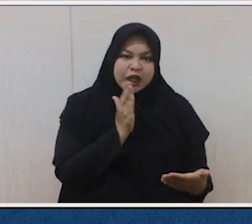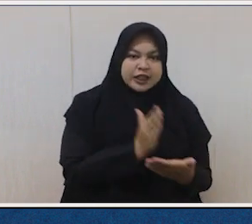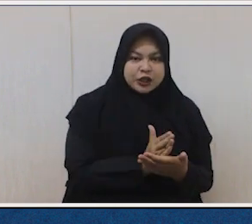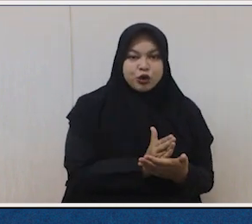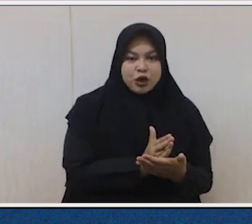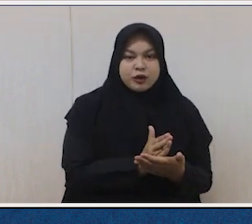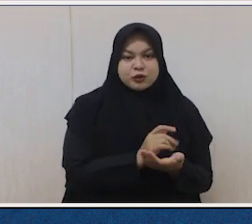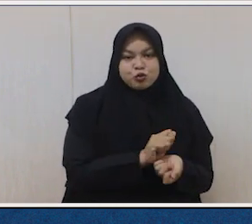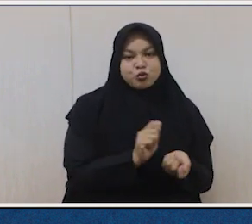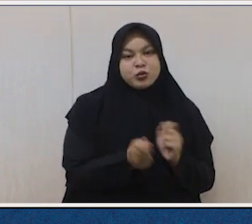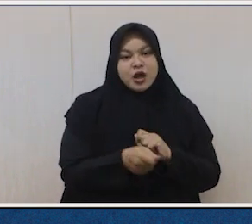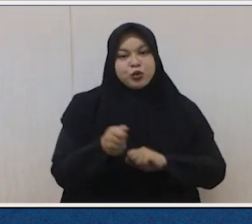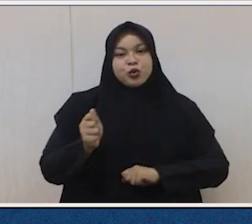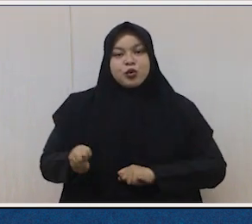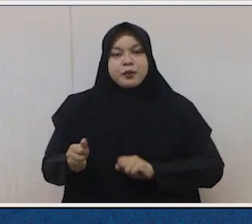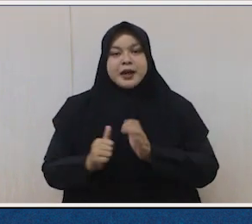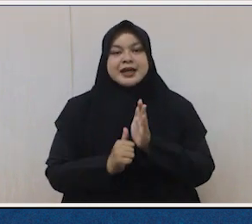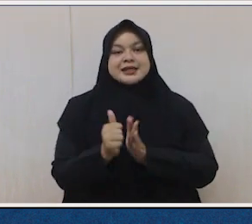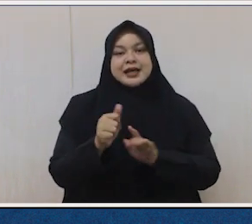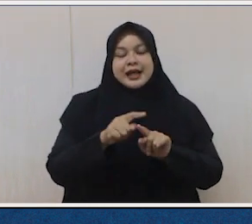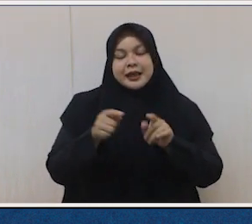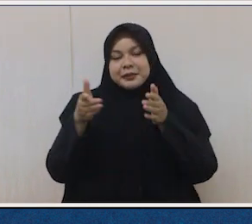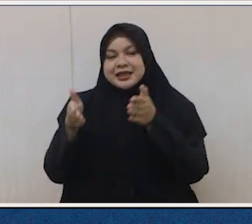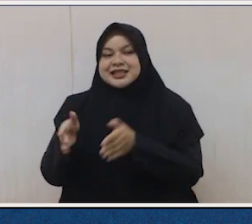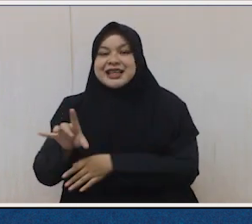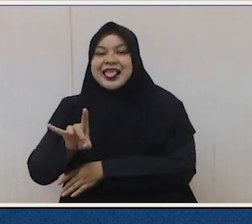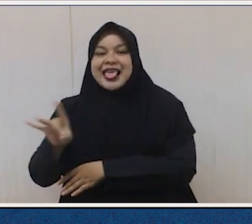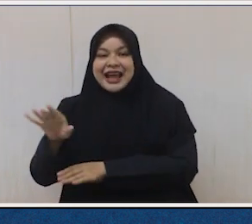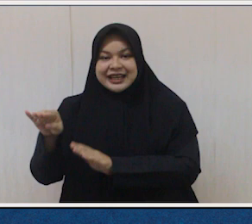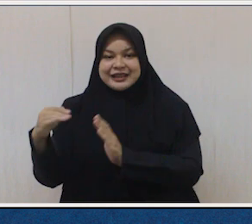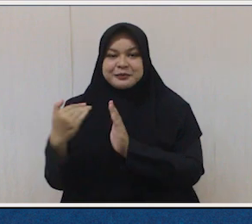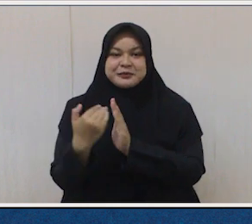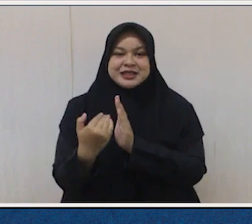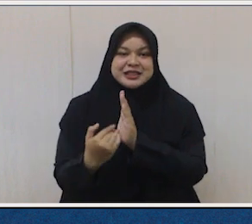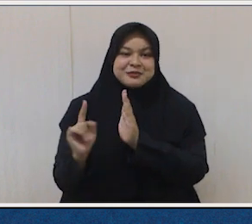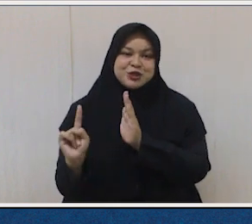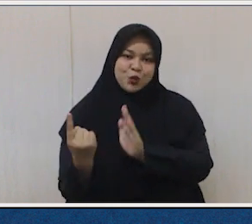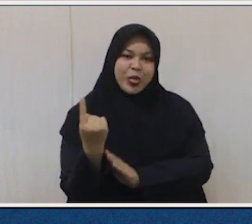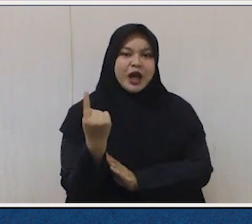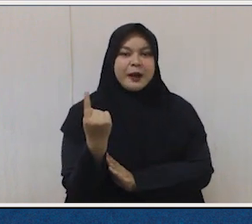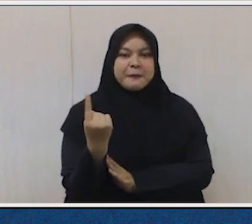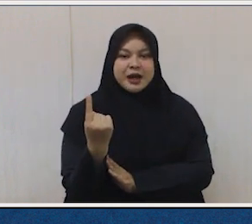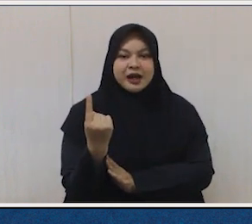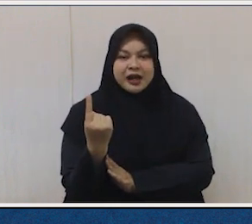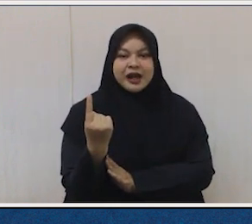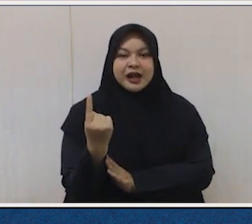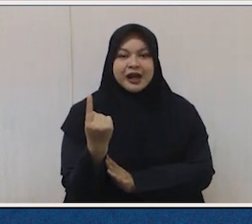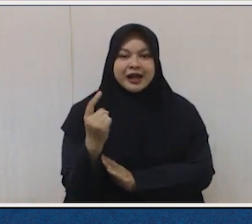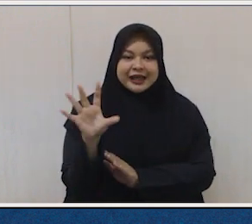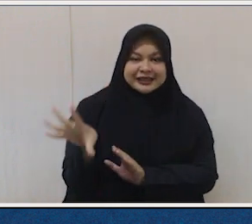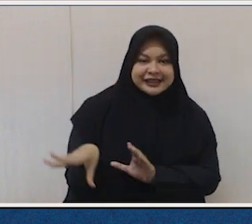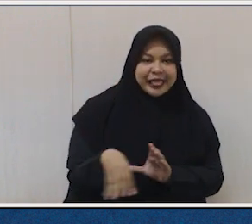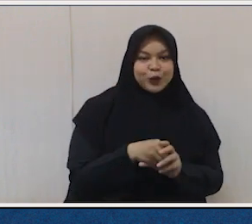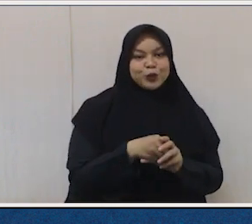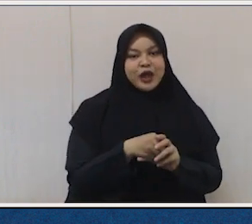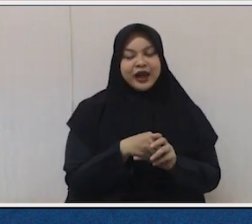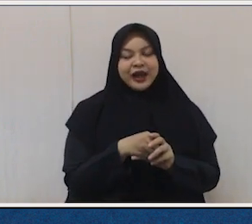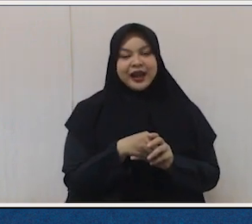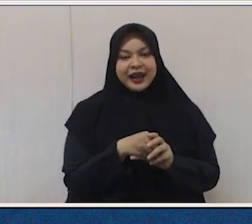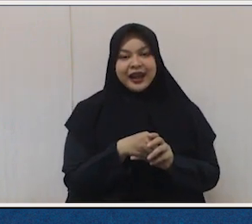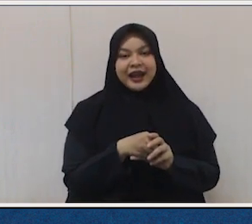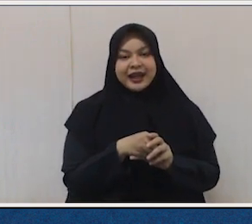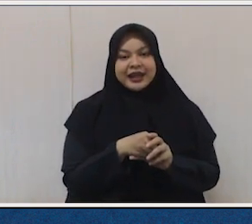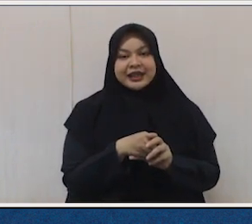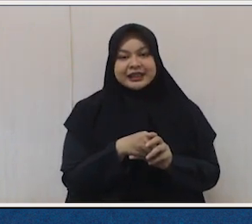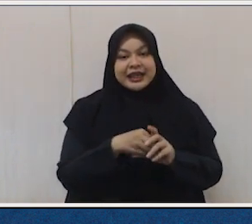mengubah hukum acara tapi di sisi lain memang prinsip-prinsip utamanya eh apa dicantumkan gitu ya Sehingga kemudian